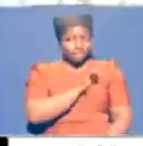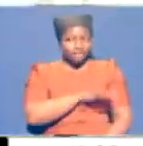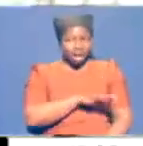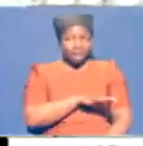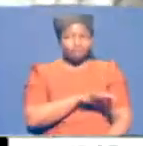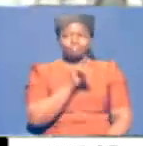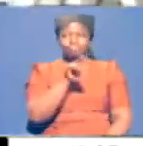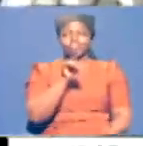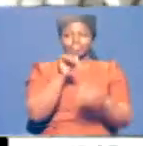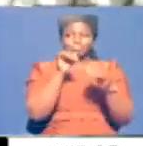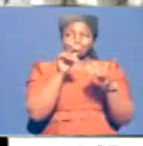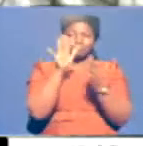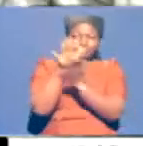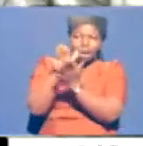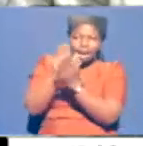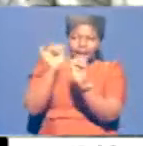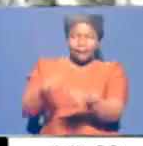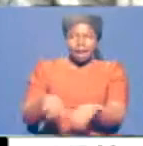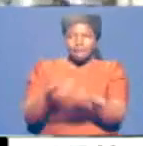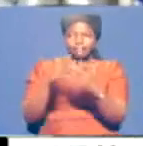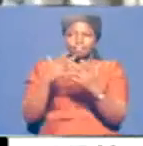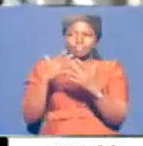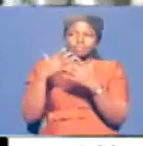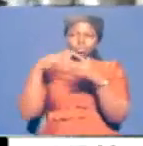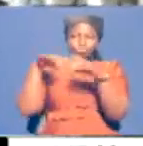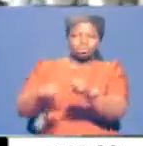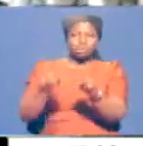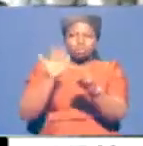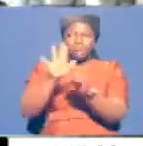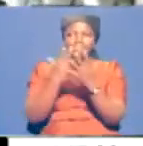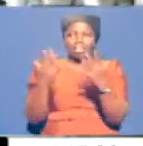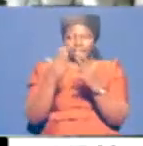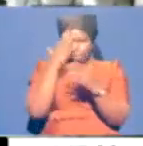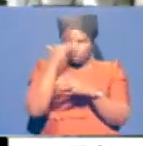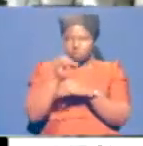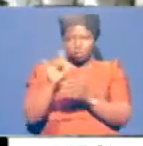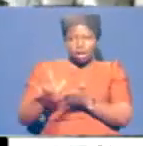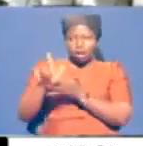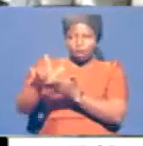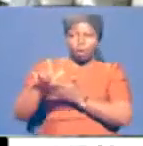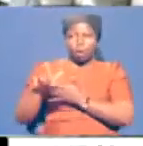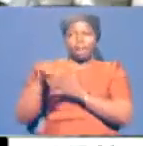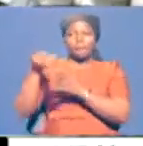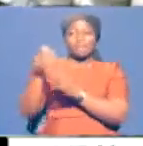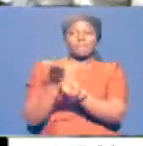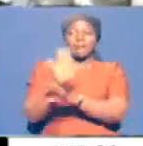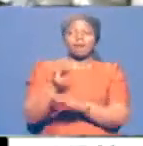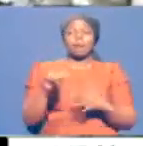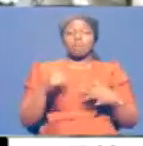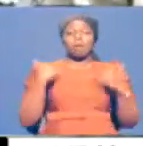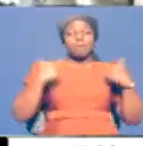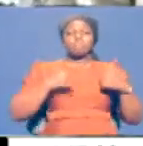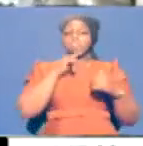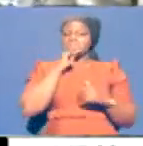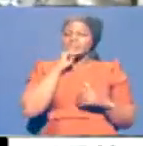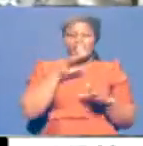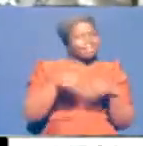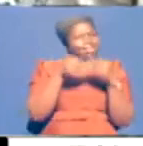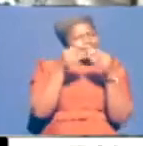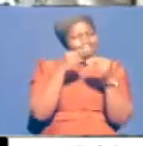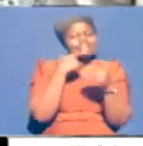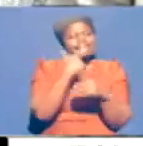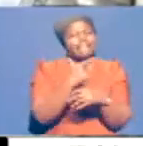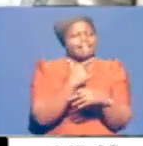loans. Nimetoka kuzunguka nione nitamwambia nini mwenye nyumba na mwenye hiyo pesa. Nimepata